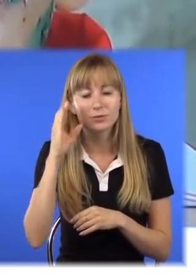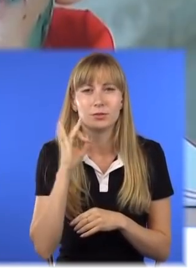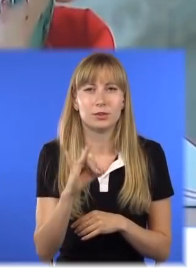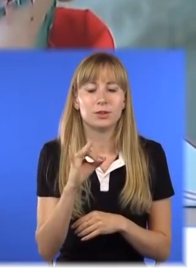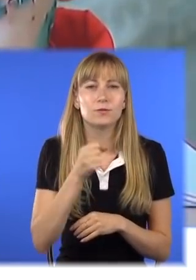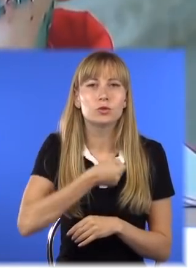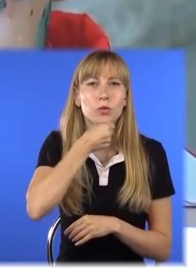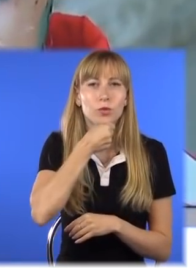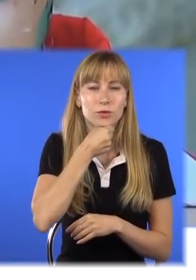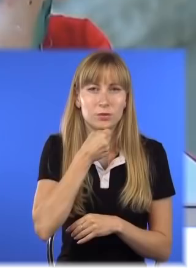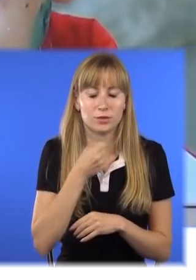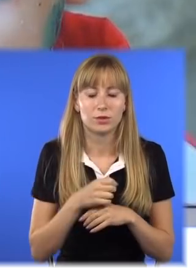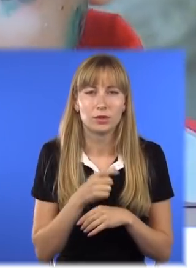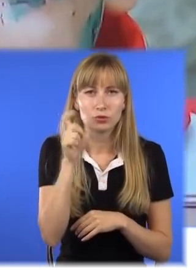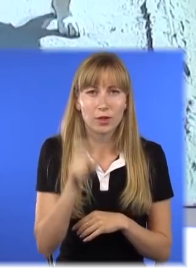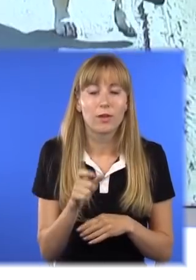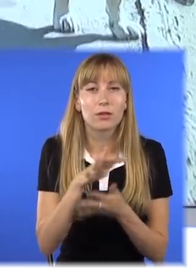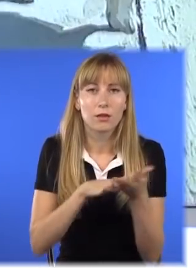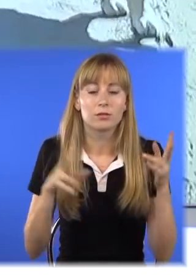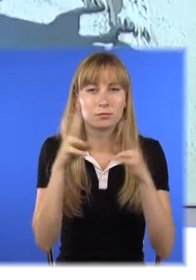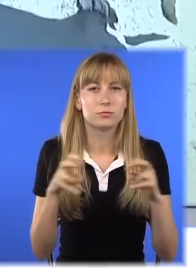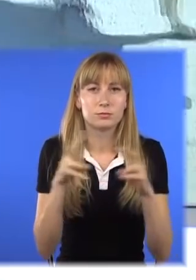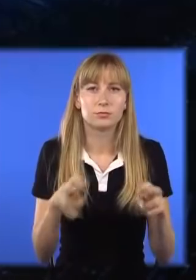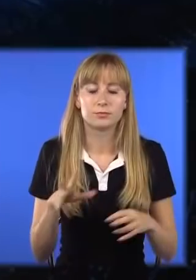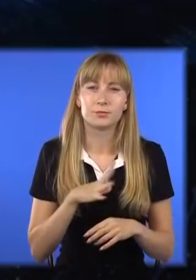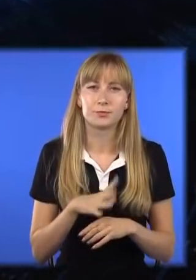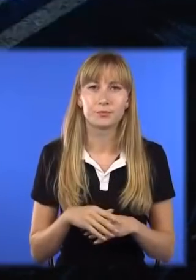чи тварини, з'ясовувала Олена Трунова.